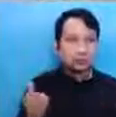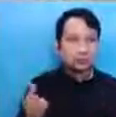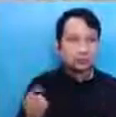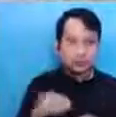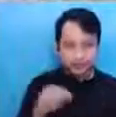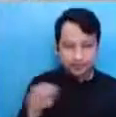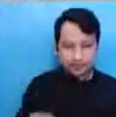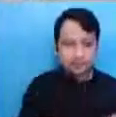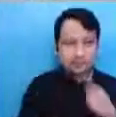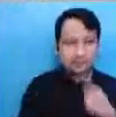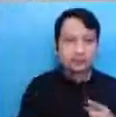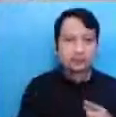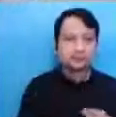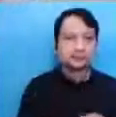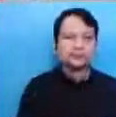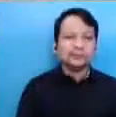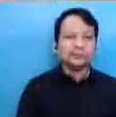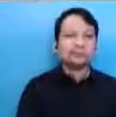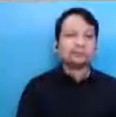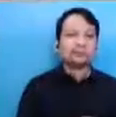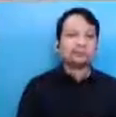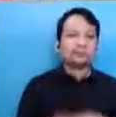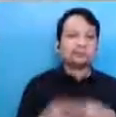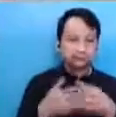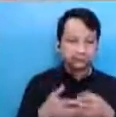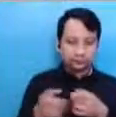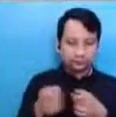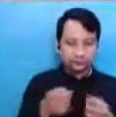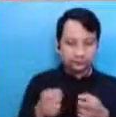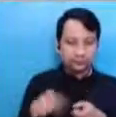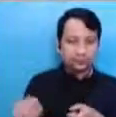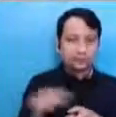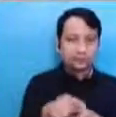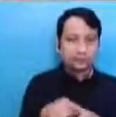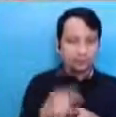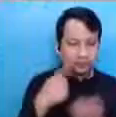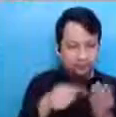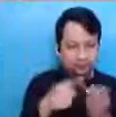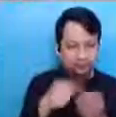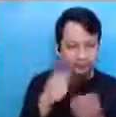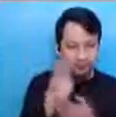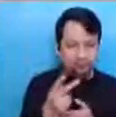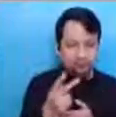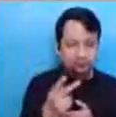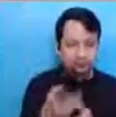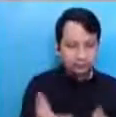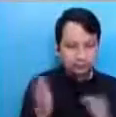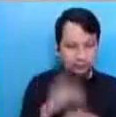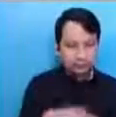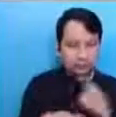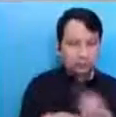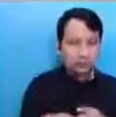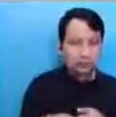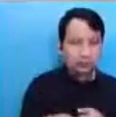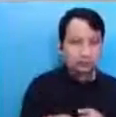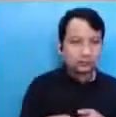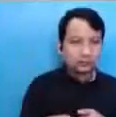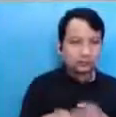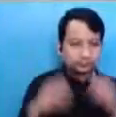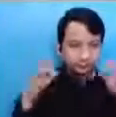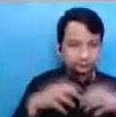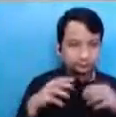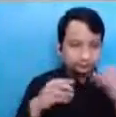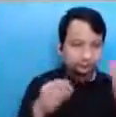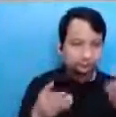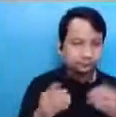local power cooperatives para kumpunihin po ito, suriin makalipas po na ang bagyo. Ganon